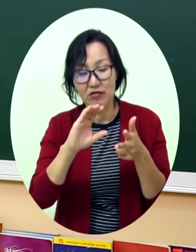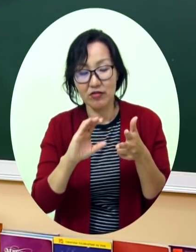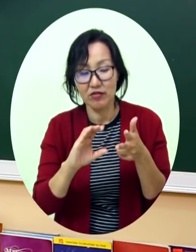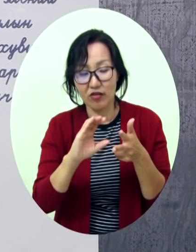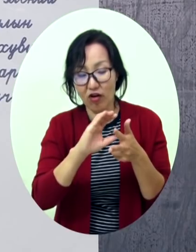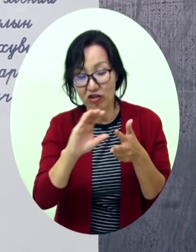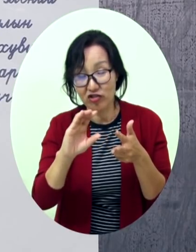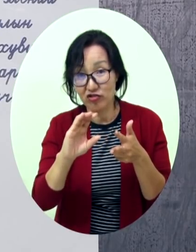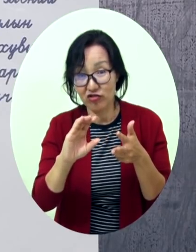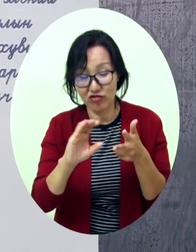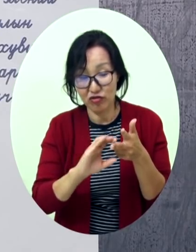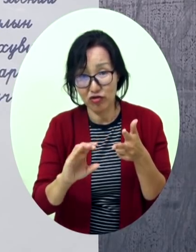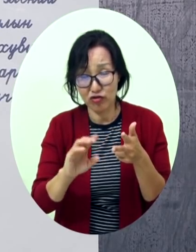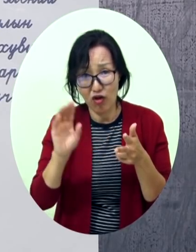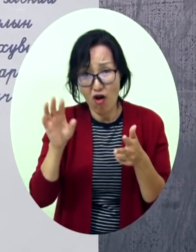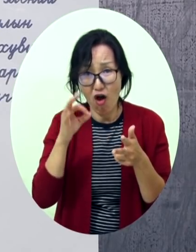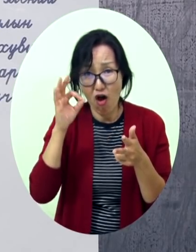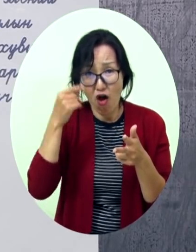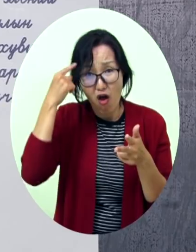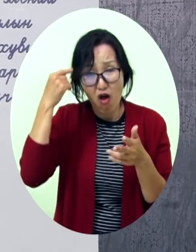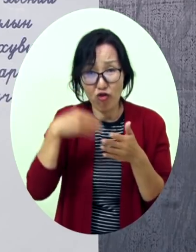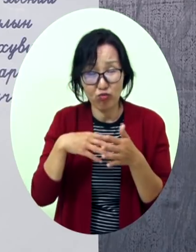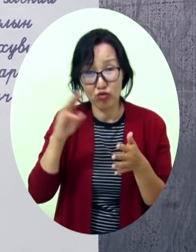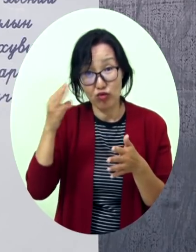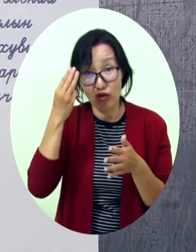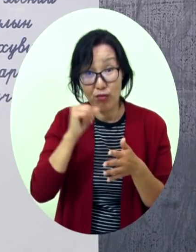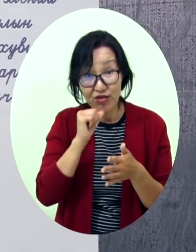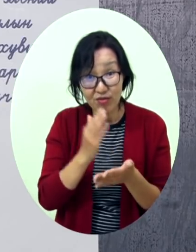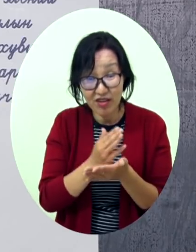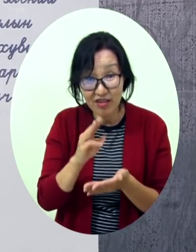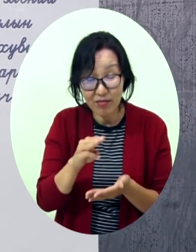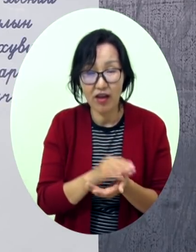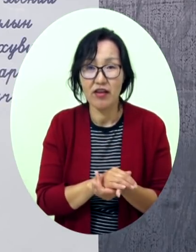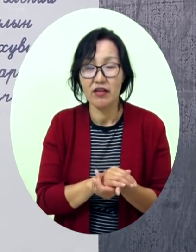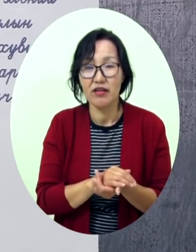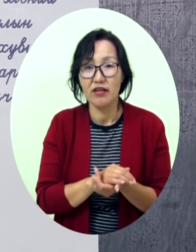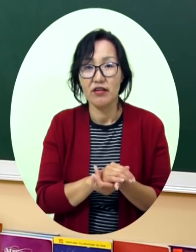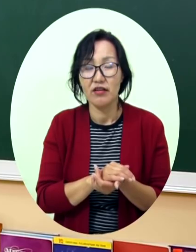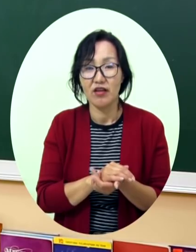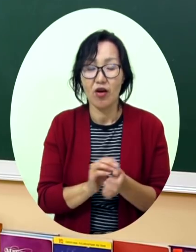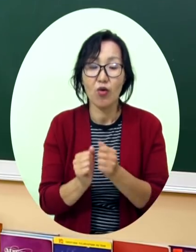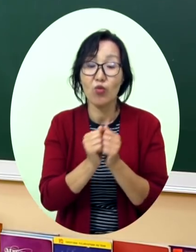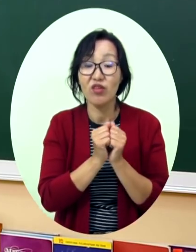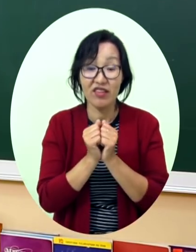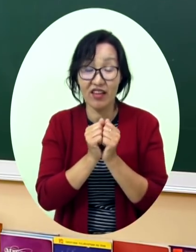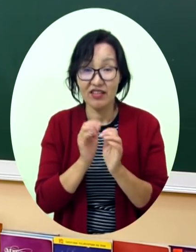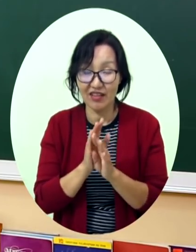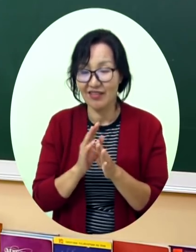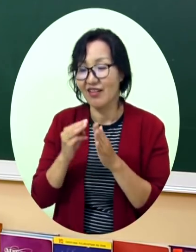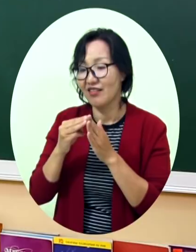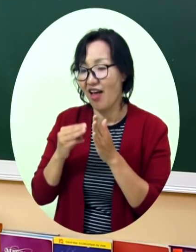хэсэг нь мэдэгдэхгүй байна, тийм үү? Төлөвлөөгүй учраас тодорхой биш байна гэсэн үг. За мөн үеийн